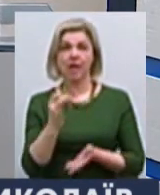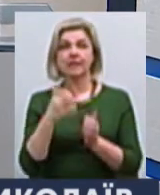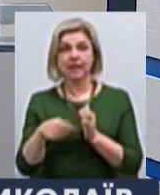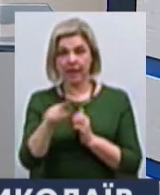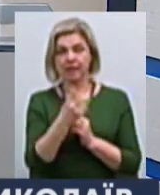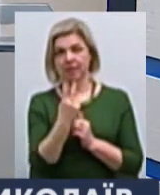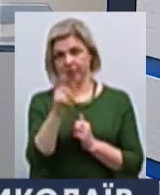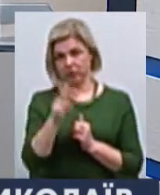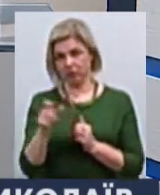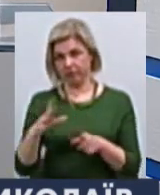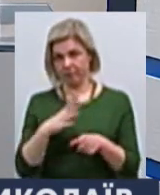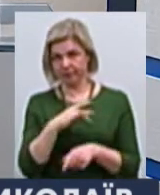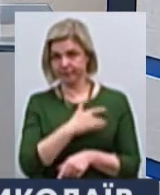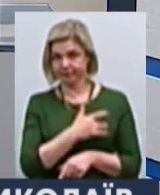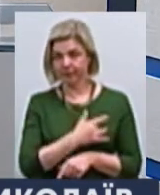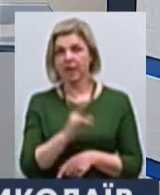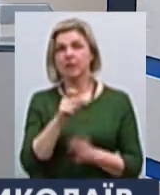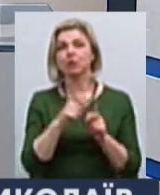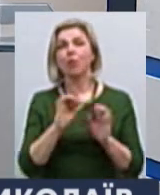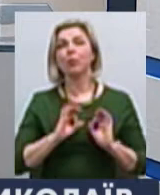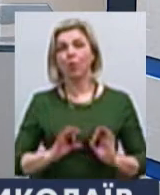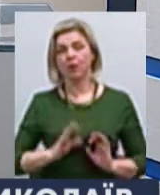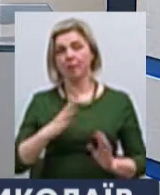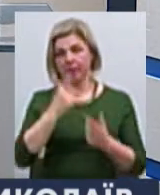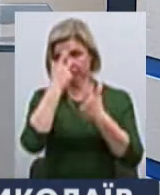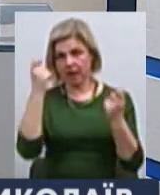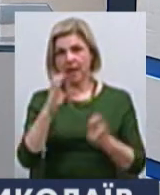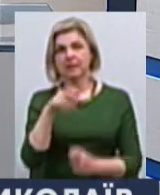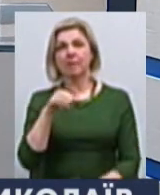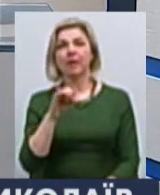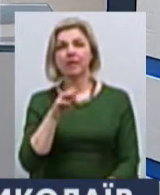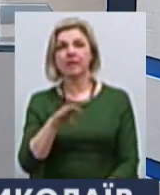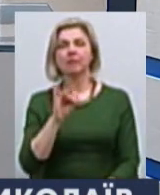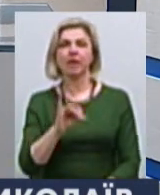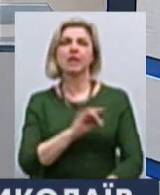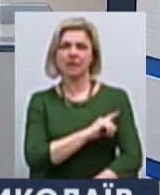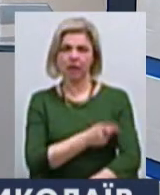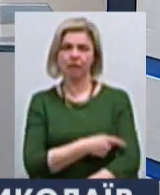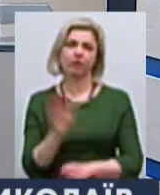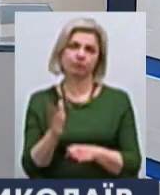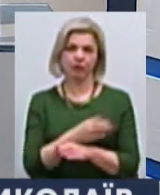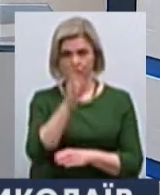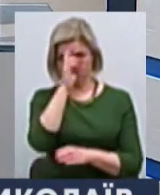підозрювані. Під час заходу, за словами прокурора, звучали заклики до сепаратизму та силової зміни державного устрою.